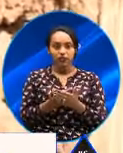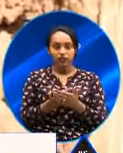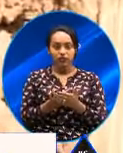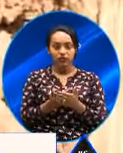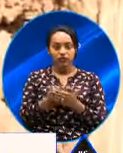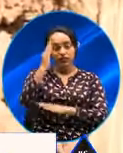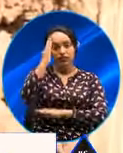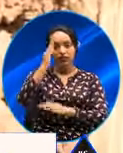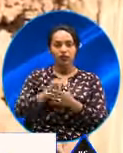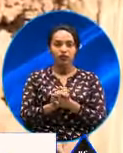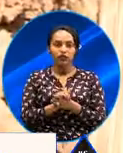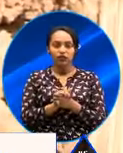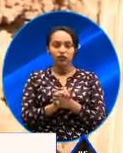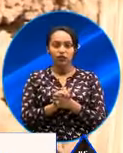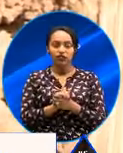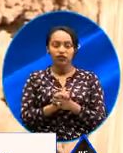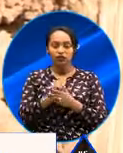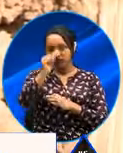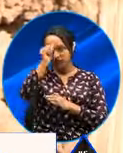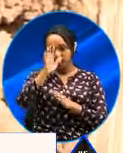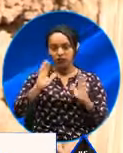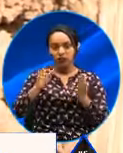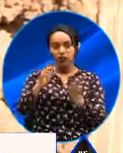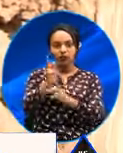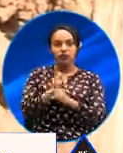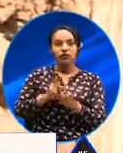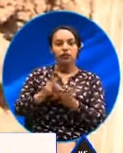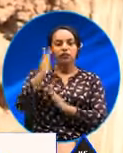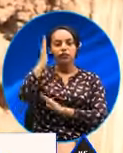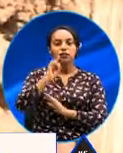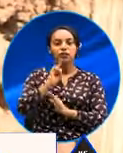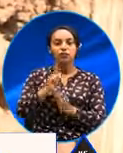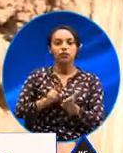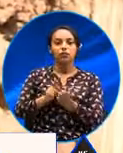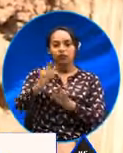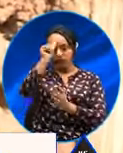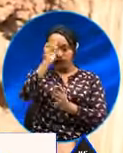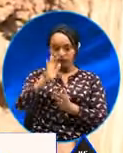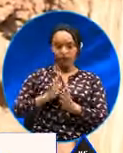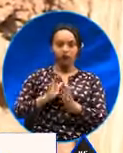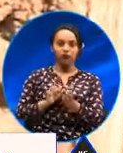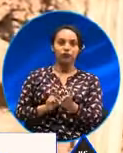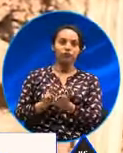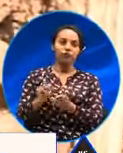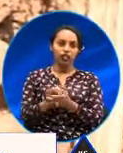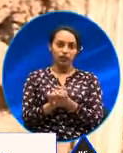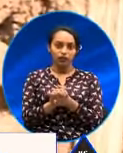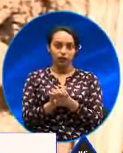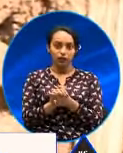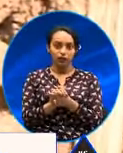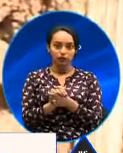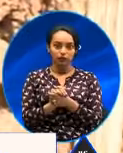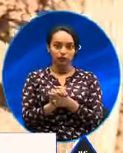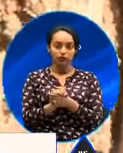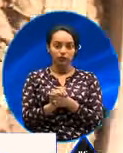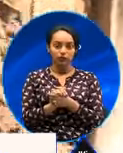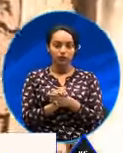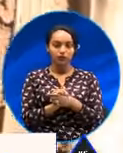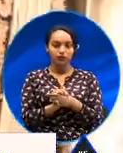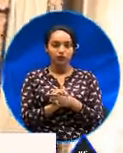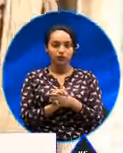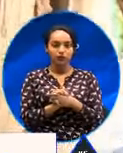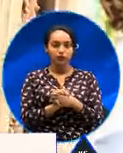አመሰግናለሁ እግዚአብሔር። ሰው ብድር አይከፍልም፣ እግዚአብሔር ነው ብድር የሰው ብድር የሚከፍል። ሰው